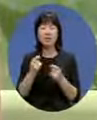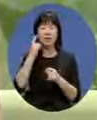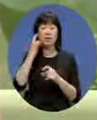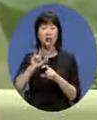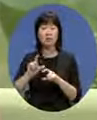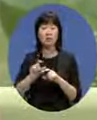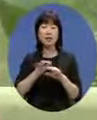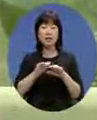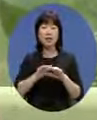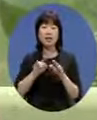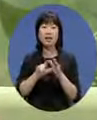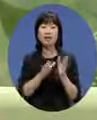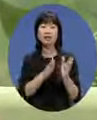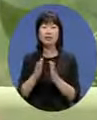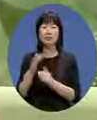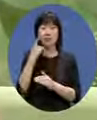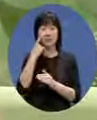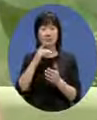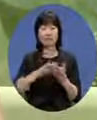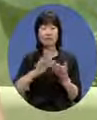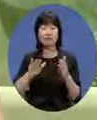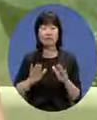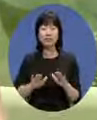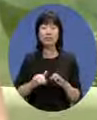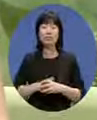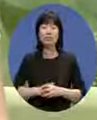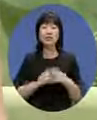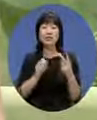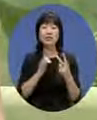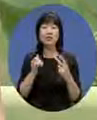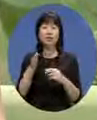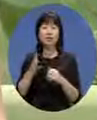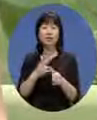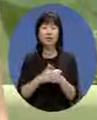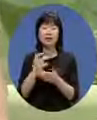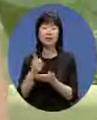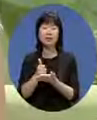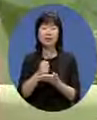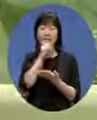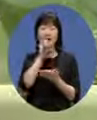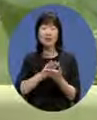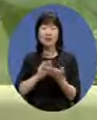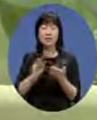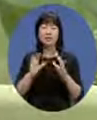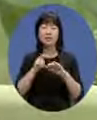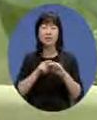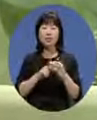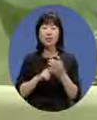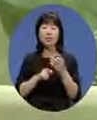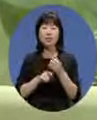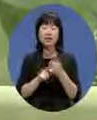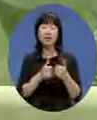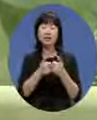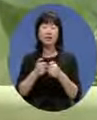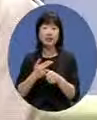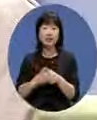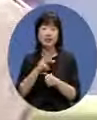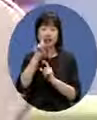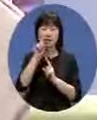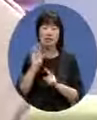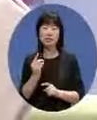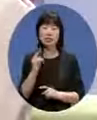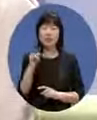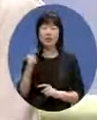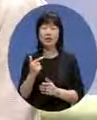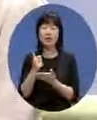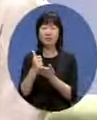해결해 보는 그런 시간을 만들어 보도록 하겠습니다 오늘도 역시 두 분 의 전문가 선생님을 모셨는데요 먼저 아동심리상담 전문가 이보현 선생님 모셨어요 선생님